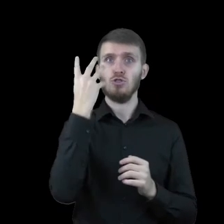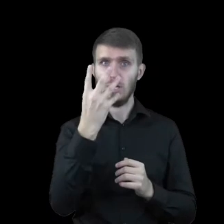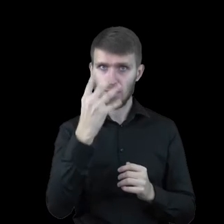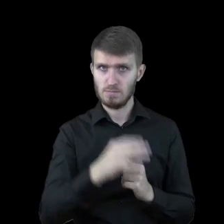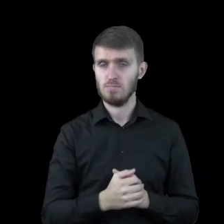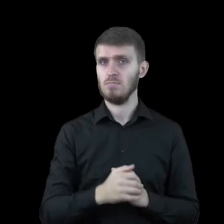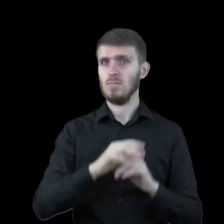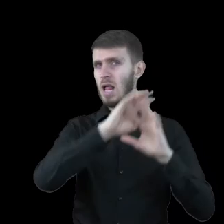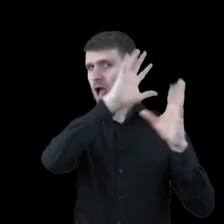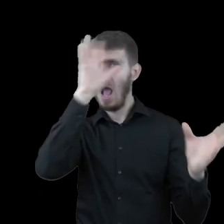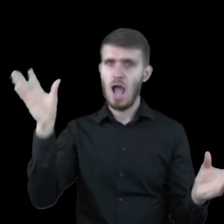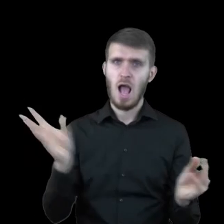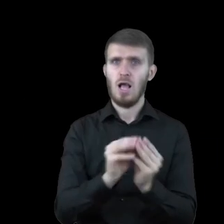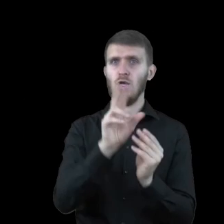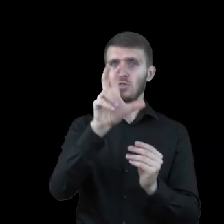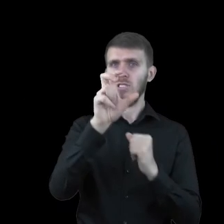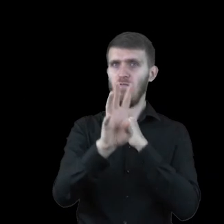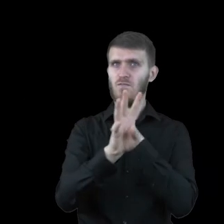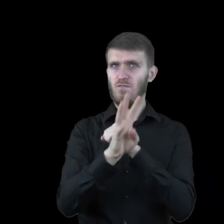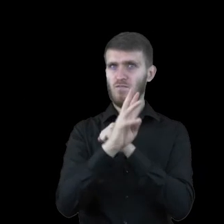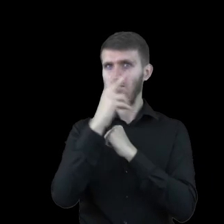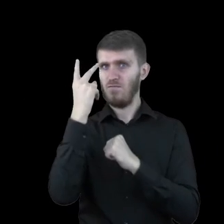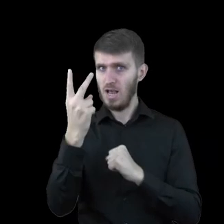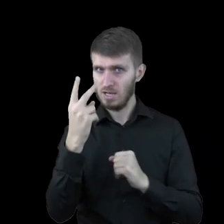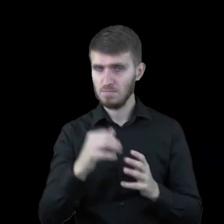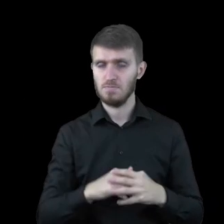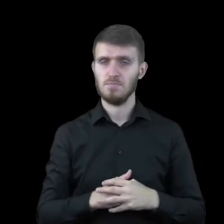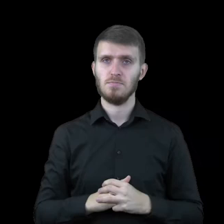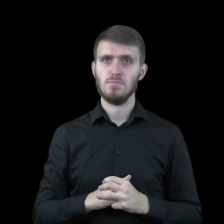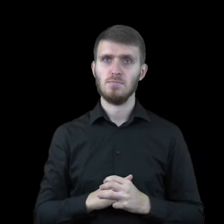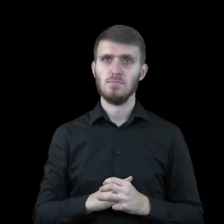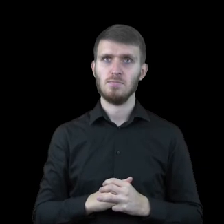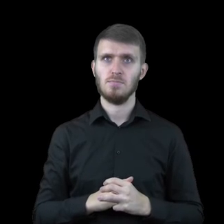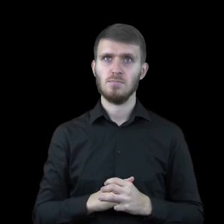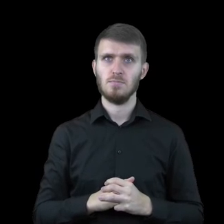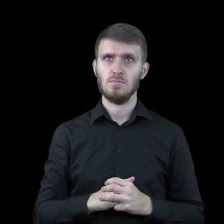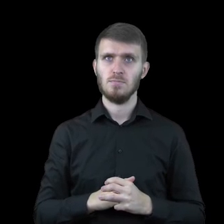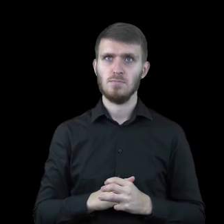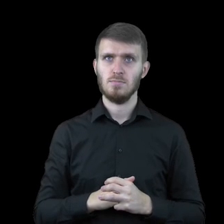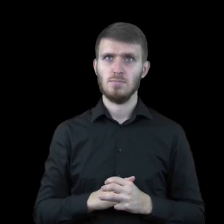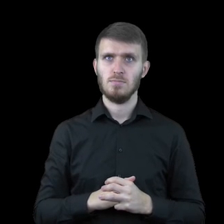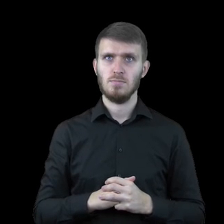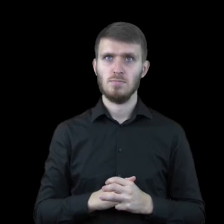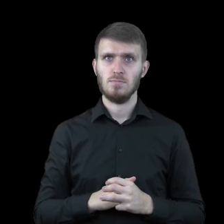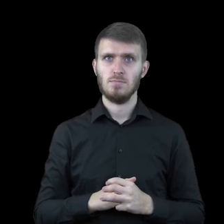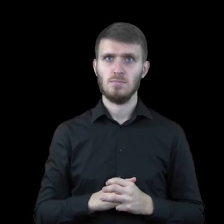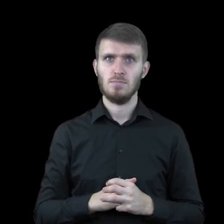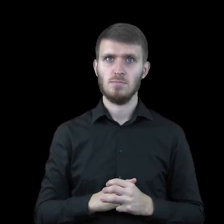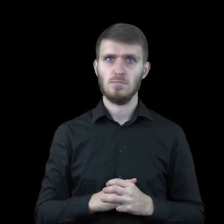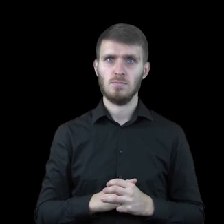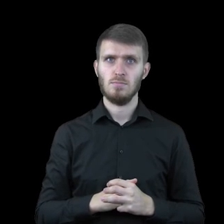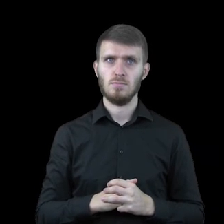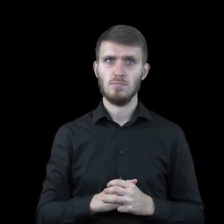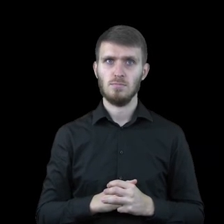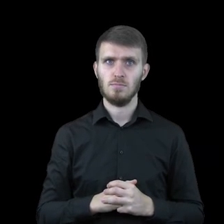razy 90 to 180. To mamy już 780. Jeszcze 2 razy 2 da nam 4, czyli mamy